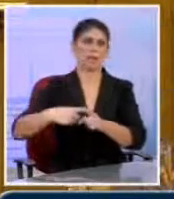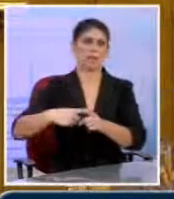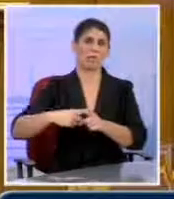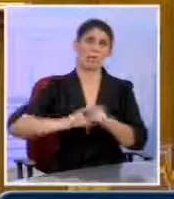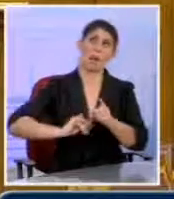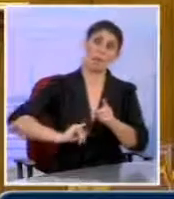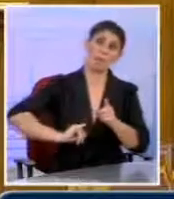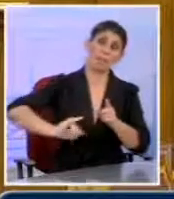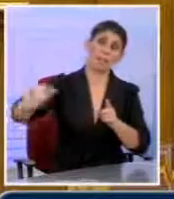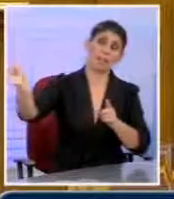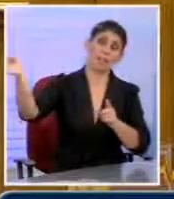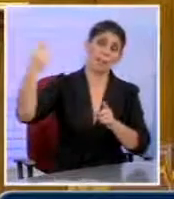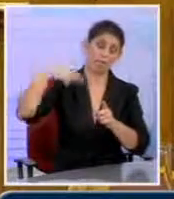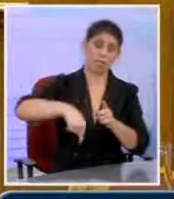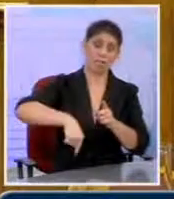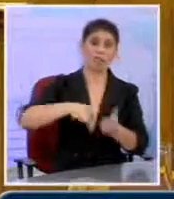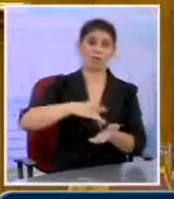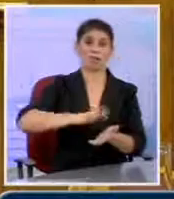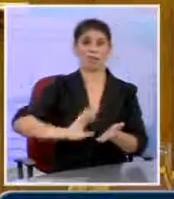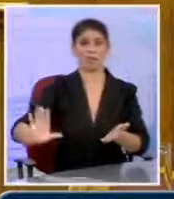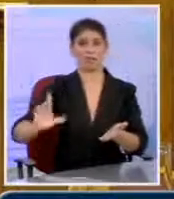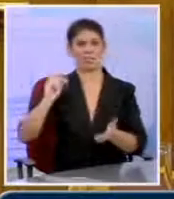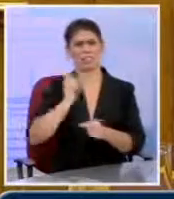άκρη και σε ένα λεπτό τελειώνω.